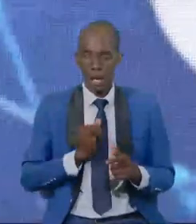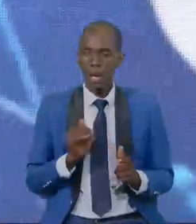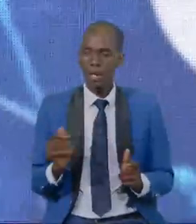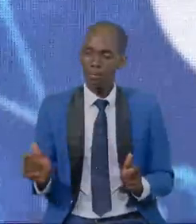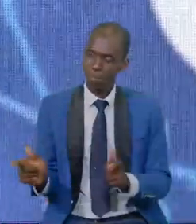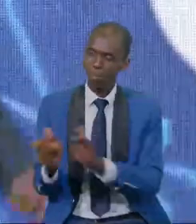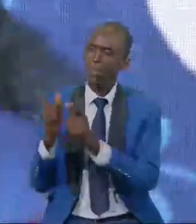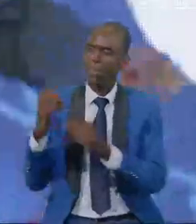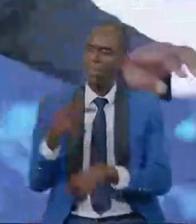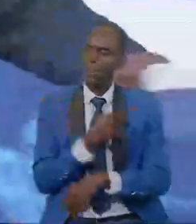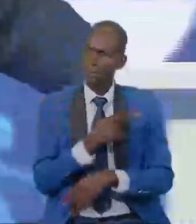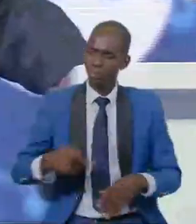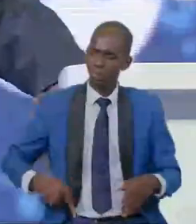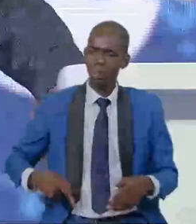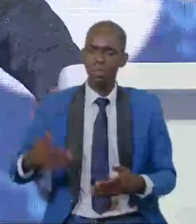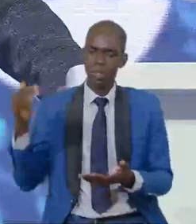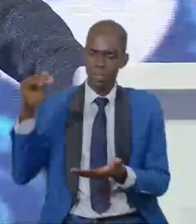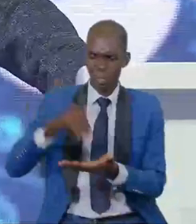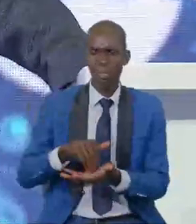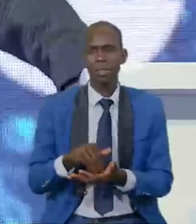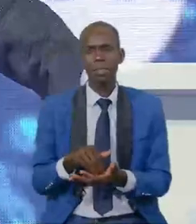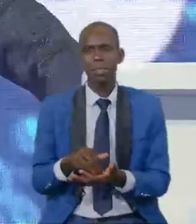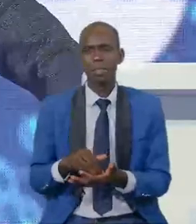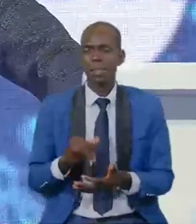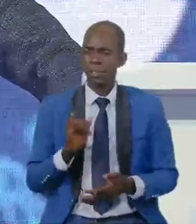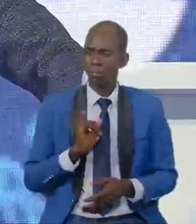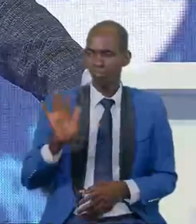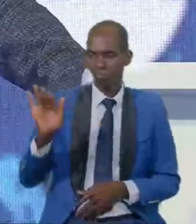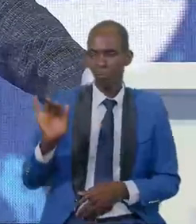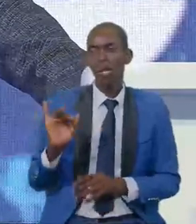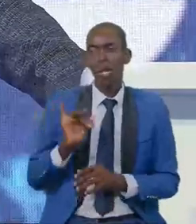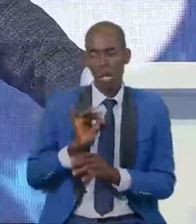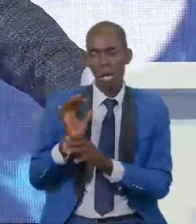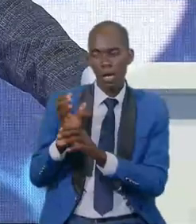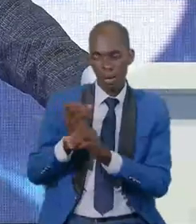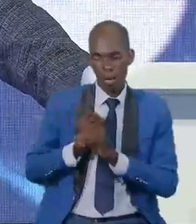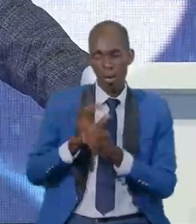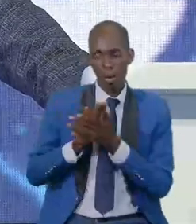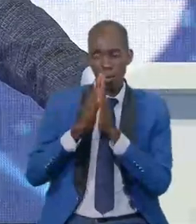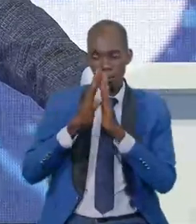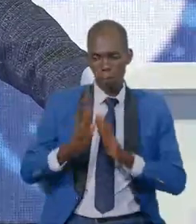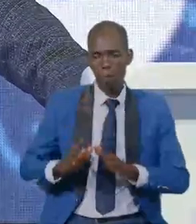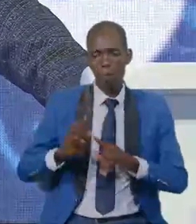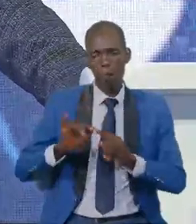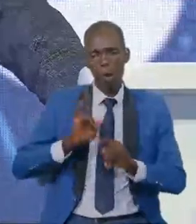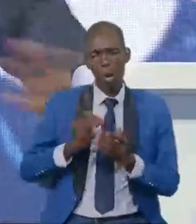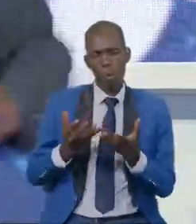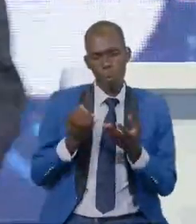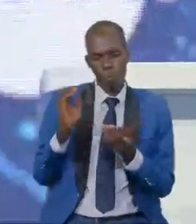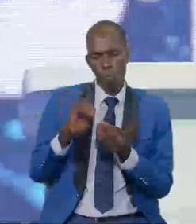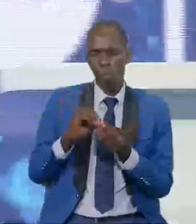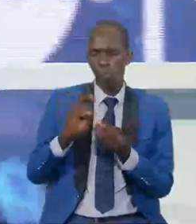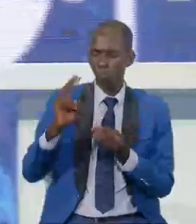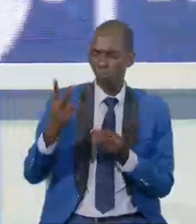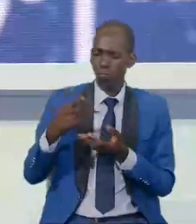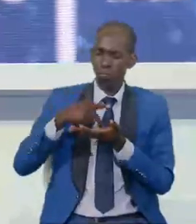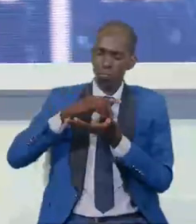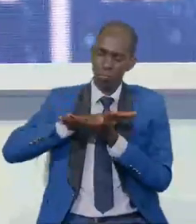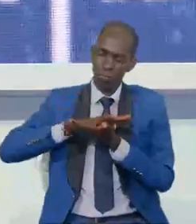Et puis je suis encore allé à nouveau. Je suis allé à nouveau au prince. C'est-à-dire que j'ai reçu la paix, je veux la